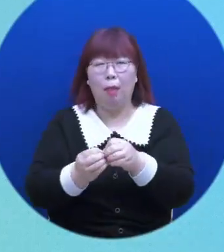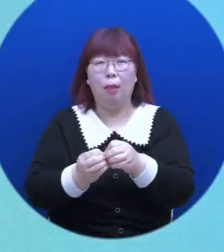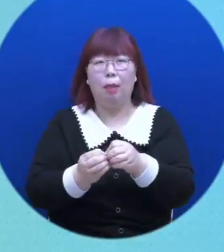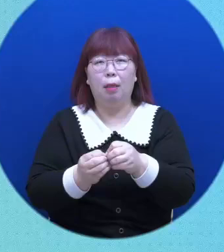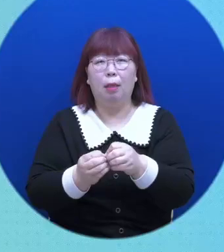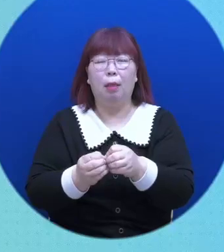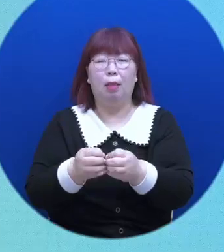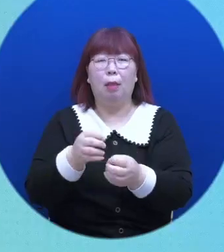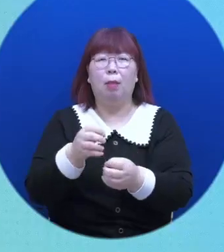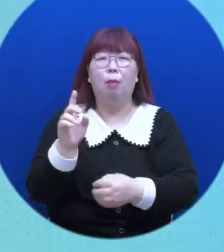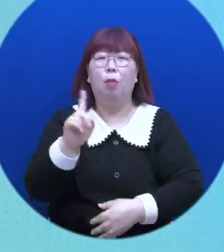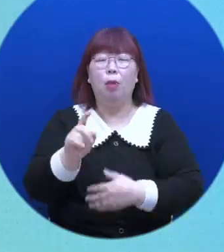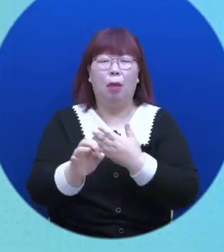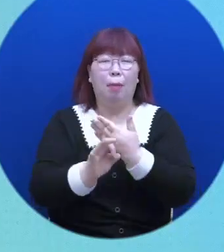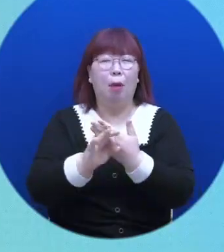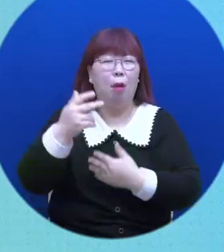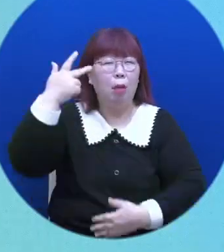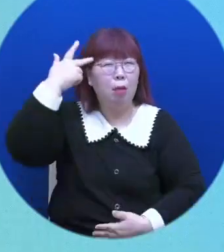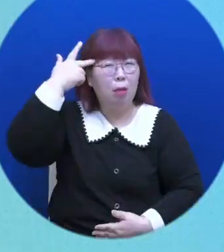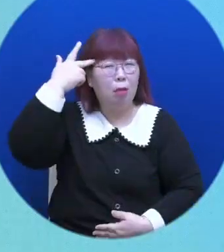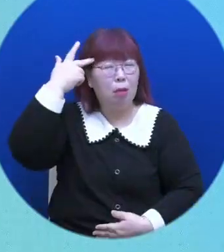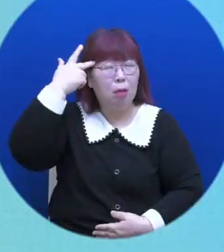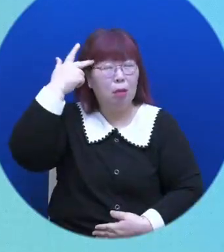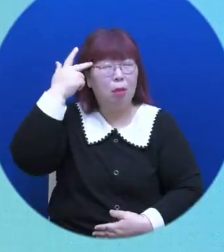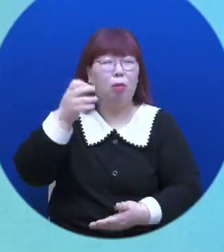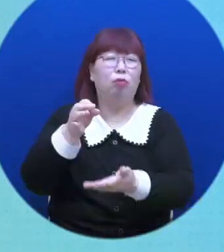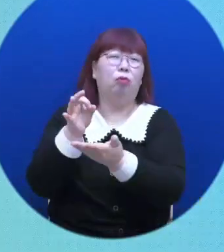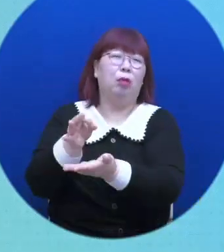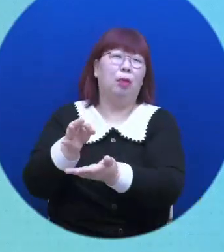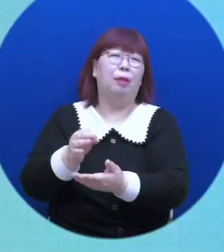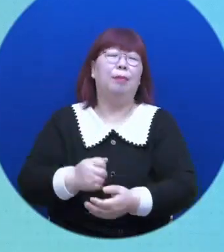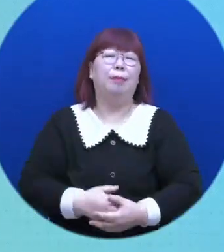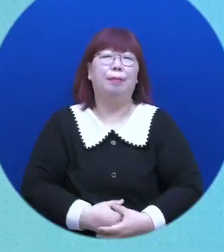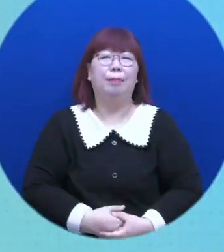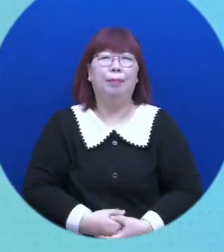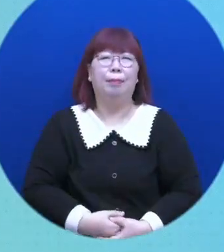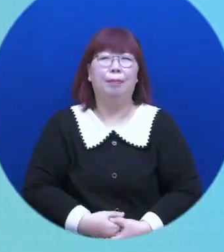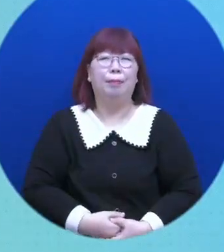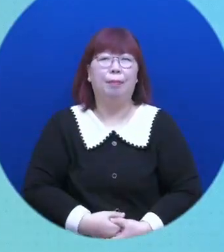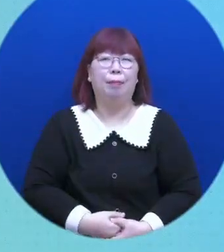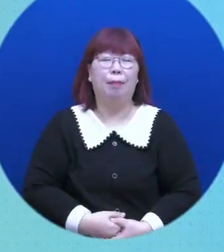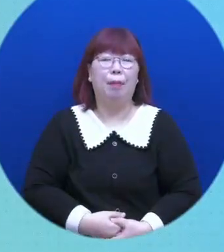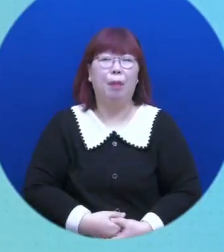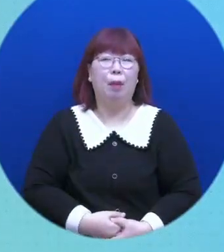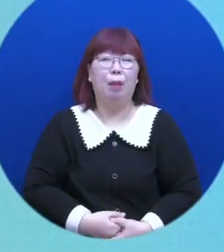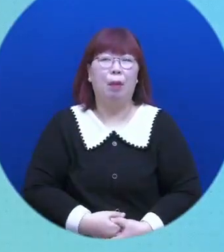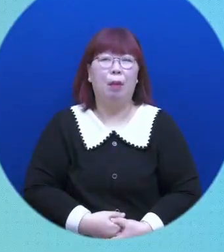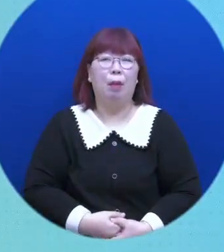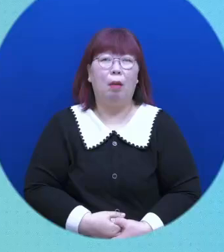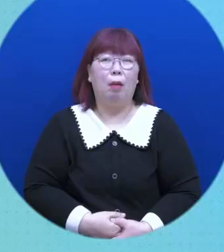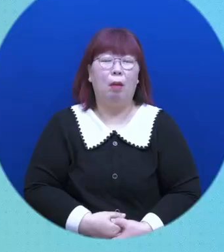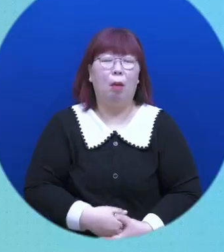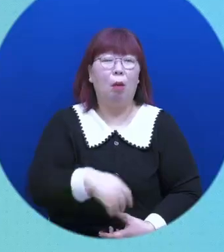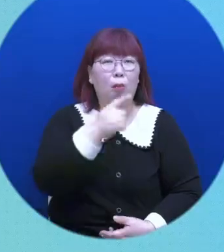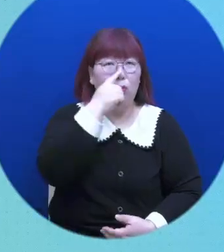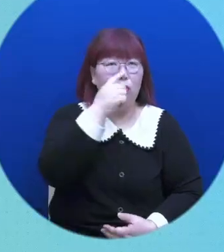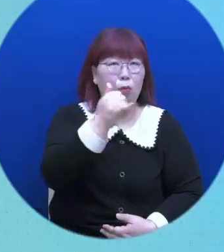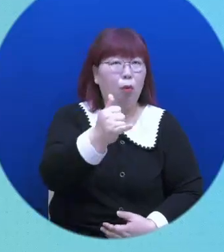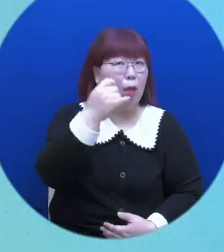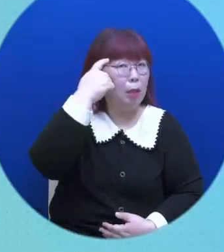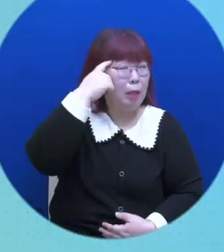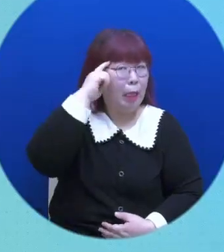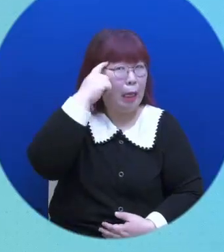유산은 정신적 유산이다, 이렇게 말했어요. 그러니까 부모의 어떤